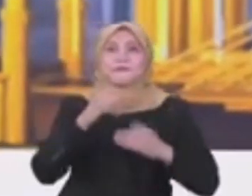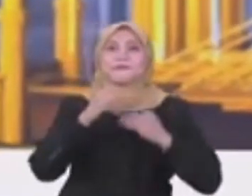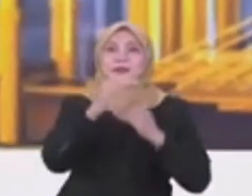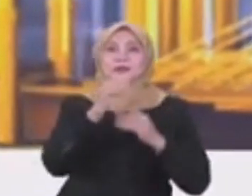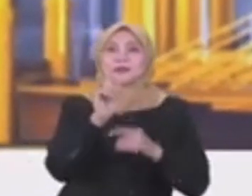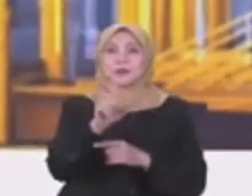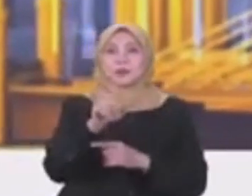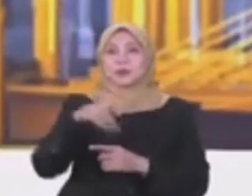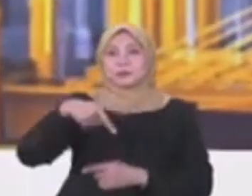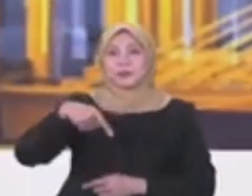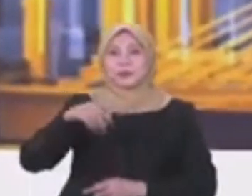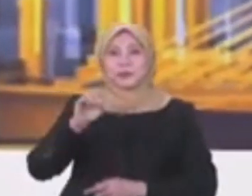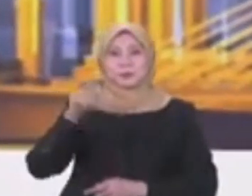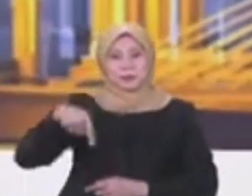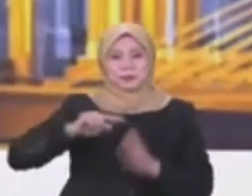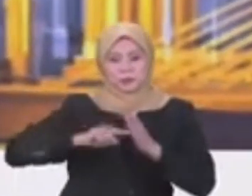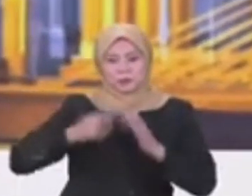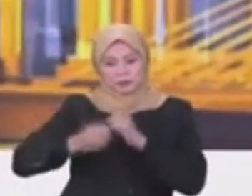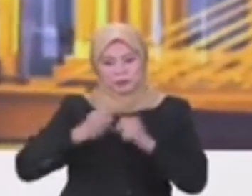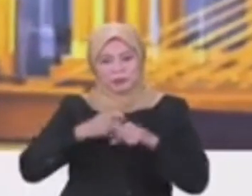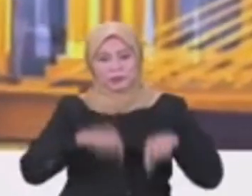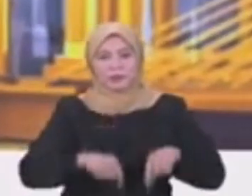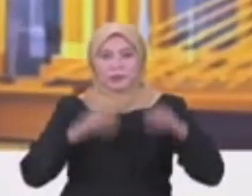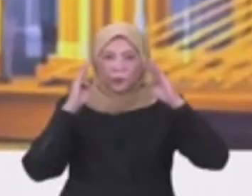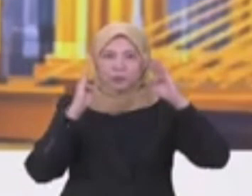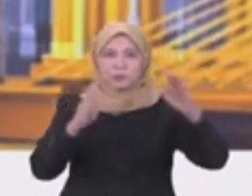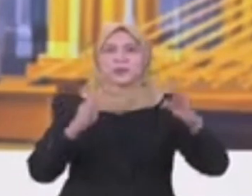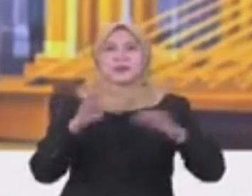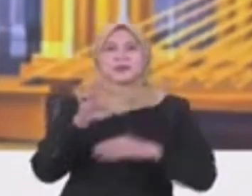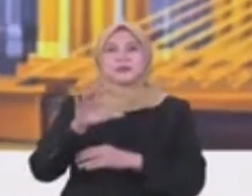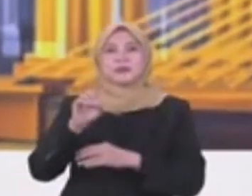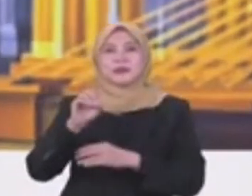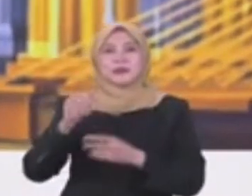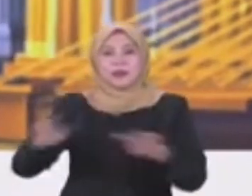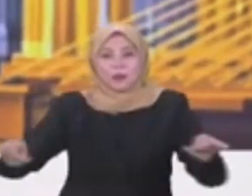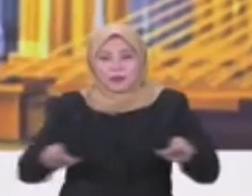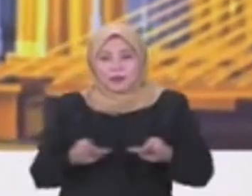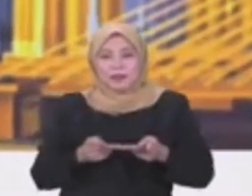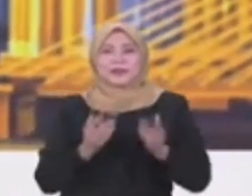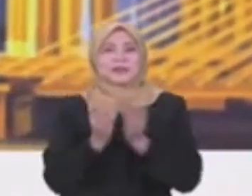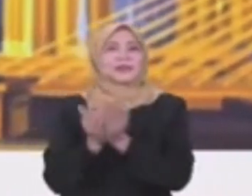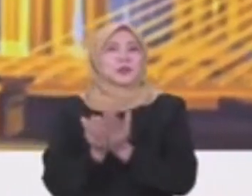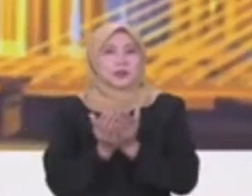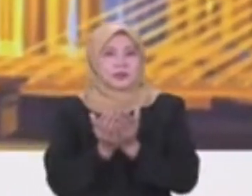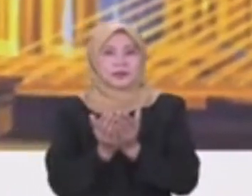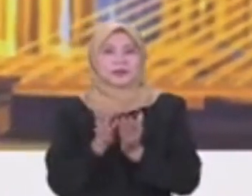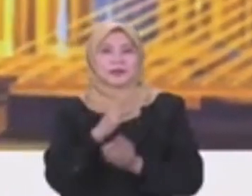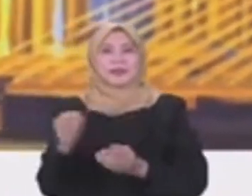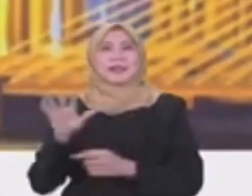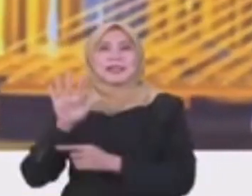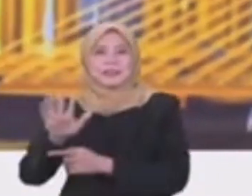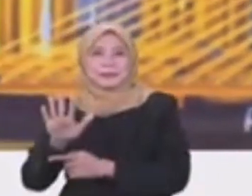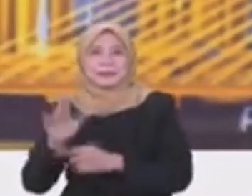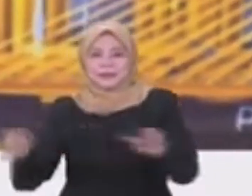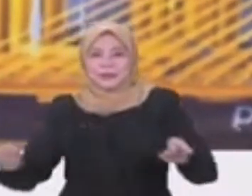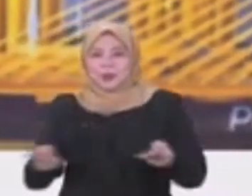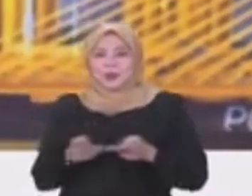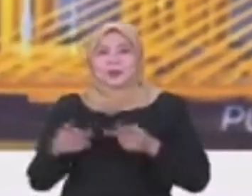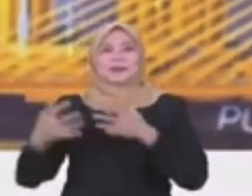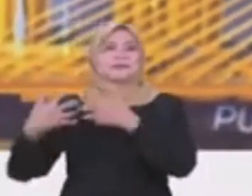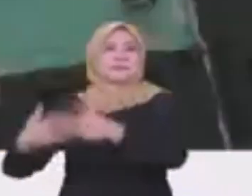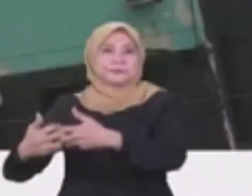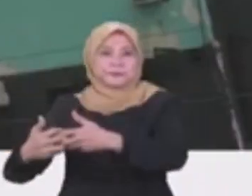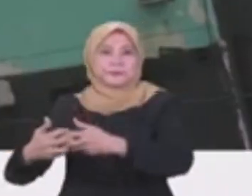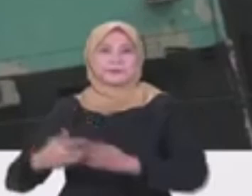satu pop barbule tahun ini tertumpu di 50 kawasan berhampiran sekolah dan lima kawasan perindustrian